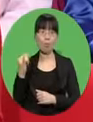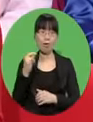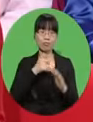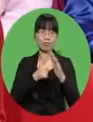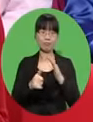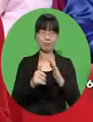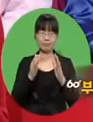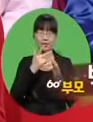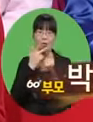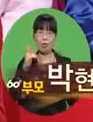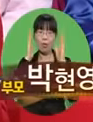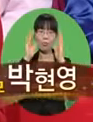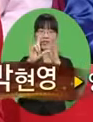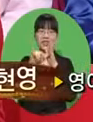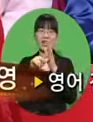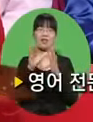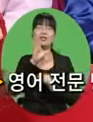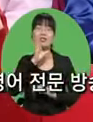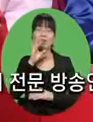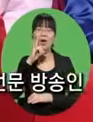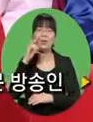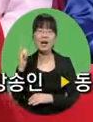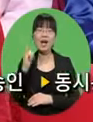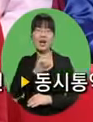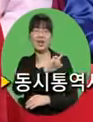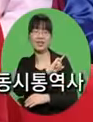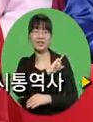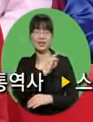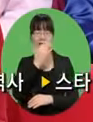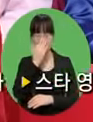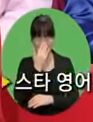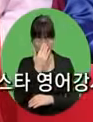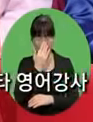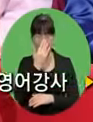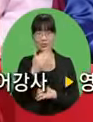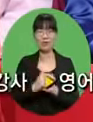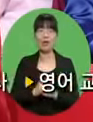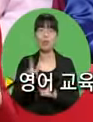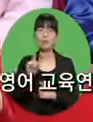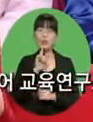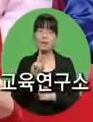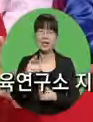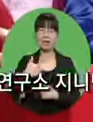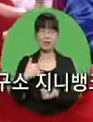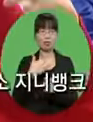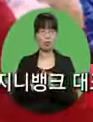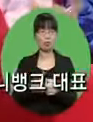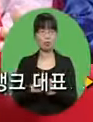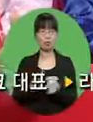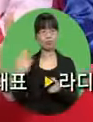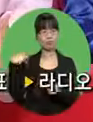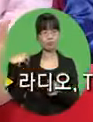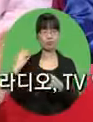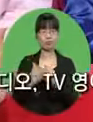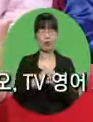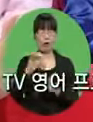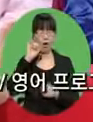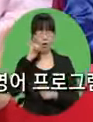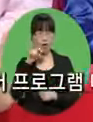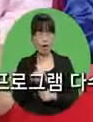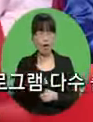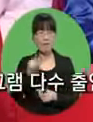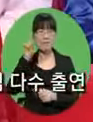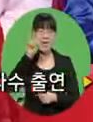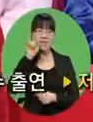엄마표 영어를 할 때 정말 엄마들은 가장 겸손해야 됩니다. 무슨 말이냐면 난 선생님이 돼서 어려운 걸 가지고 이걸 해서